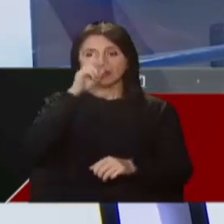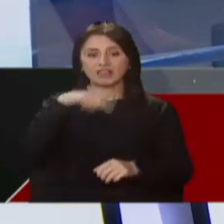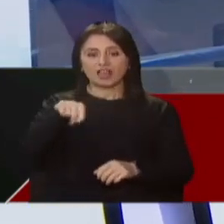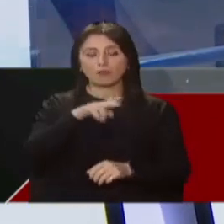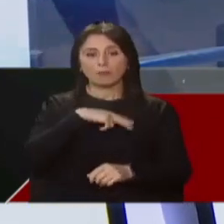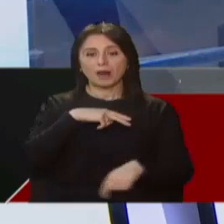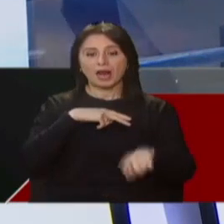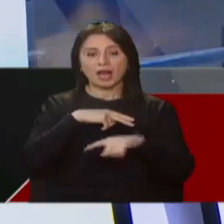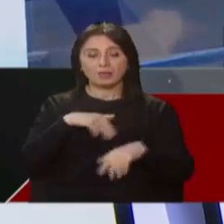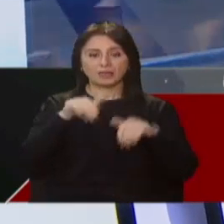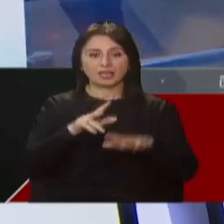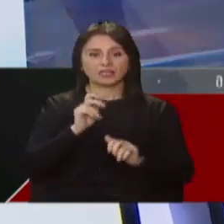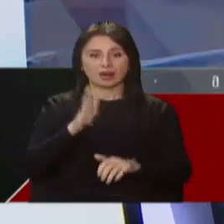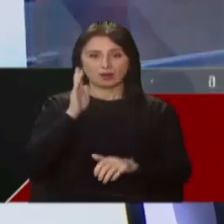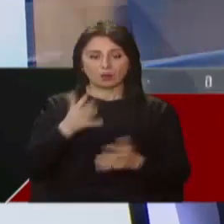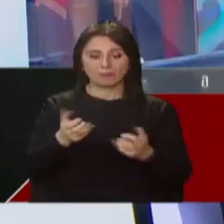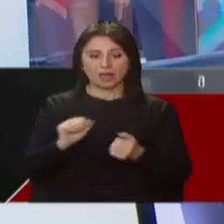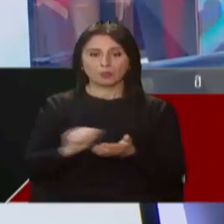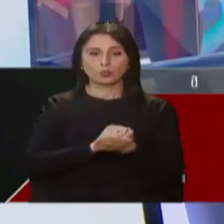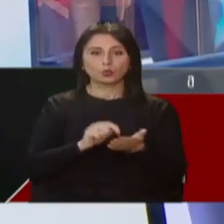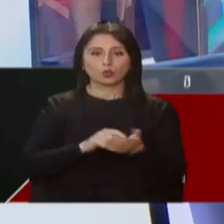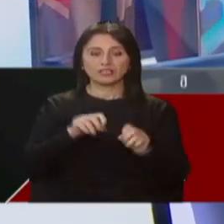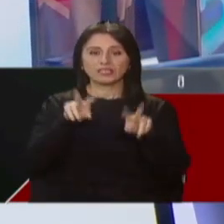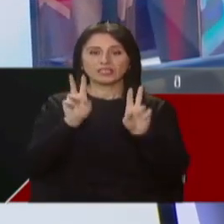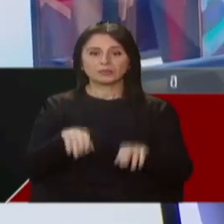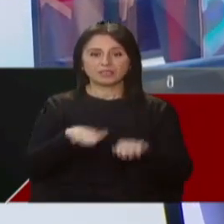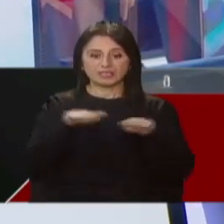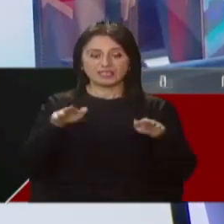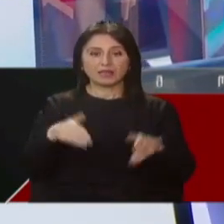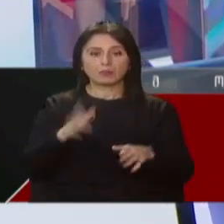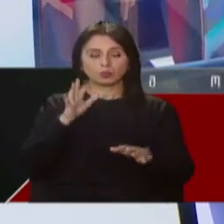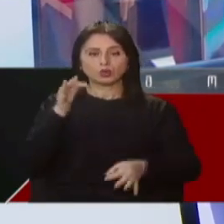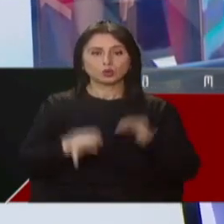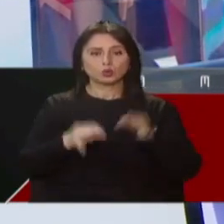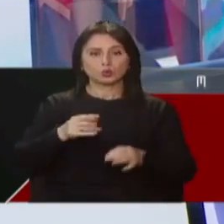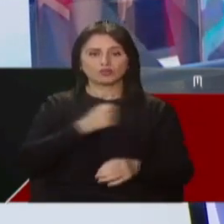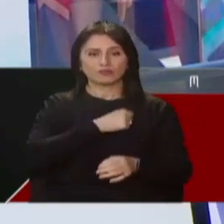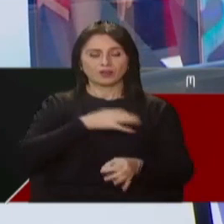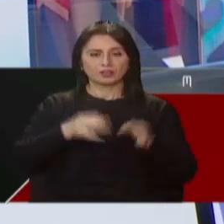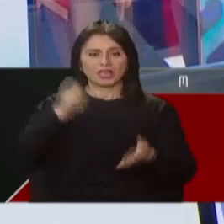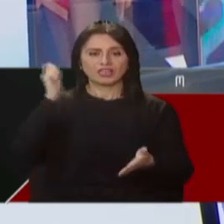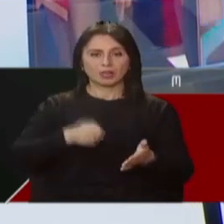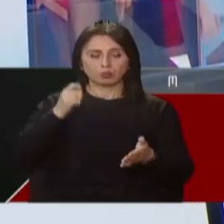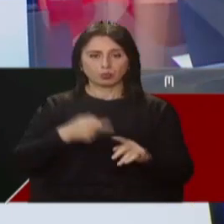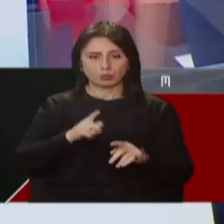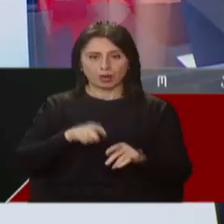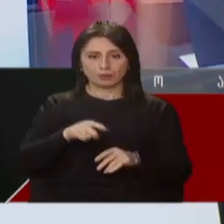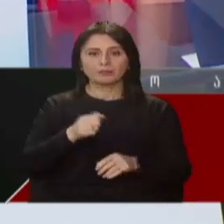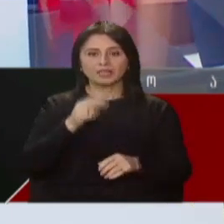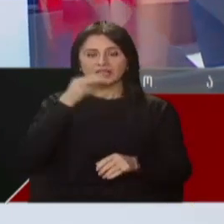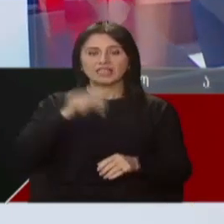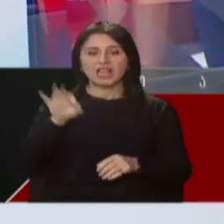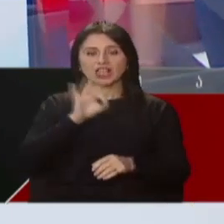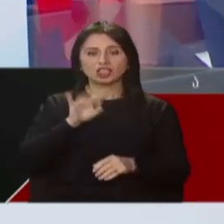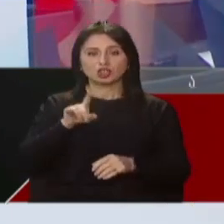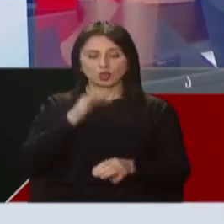და პარლამენტების გადაწყვეტილებაზეა. მიღებული დოკუმენტი სპეციალური ტრიბუნალის შექმნისკენაა მოწოდება, რათა რუსეთის რეჟიმს სამხედრო